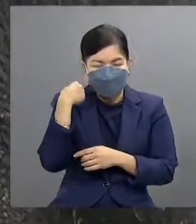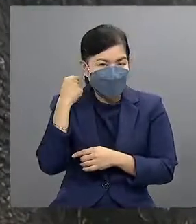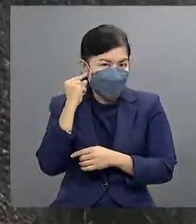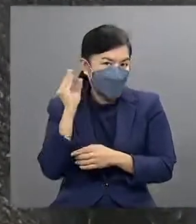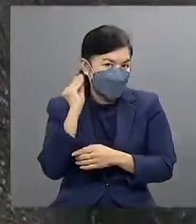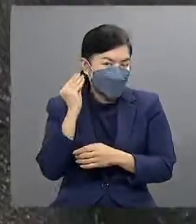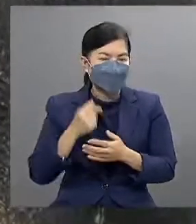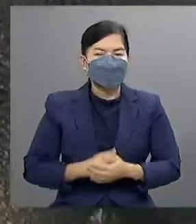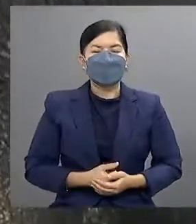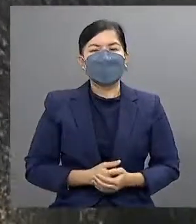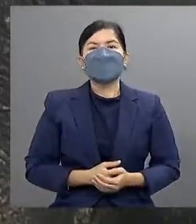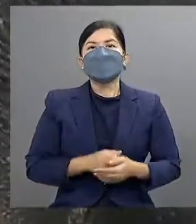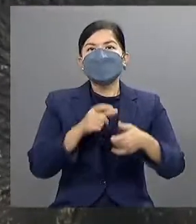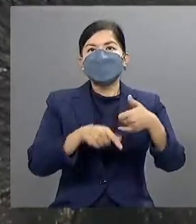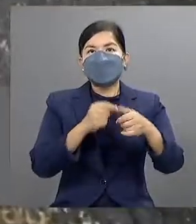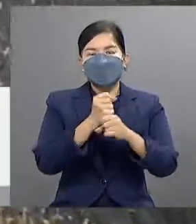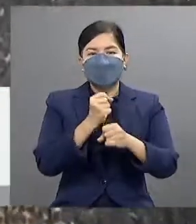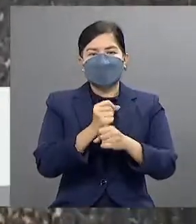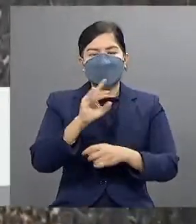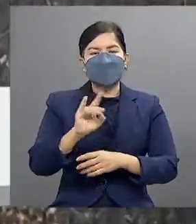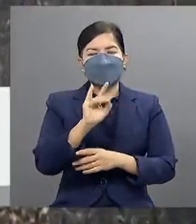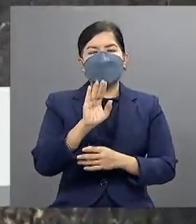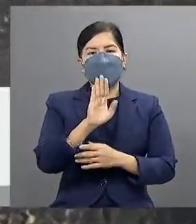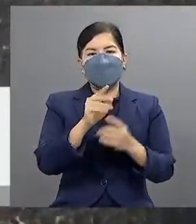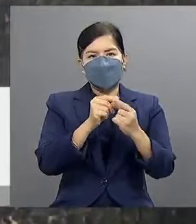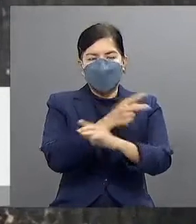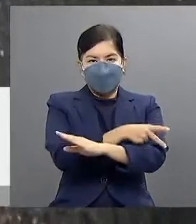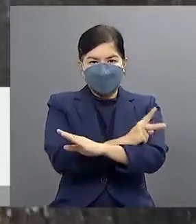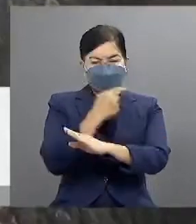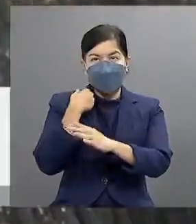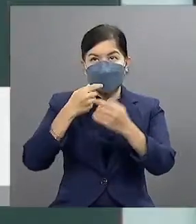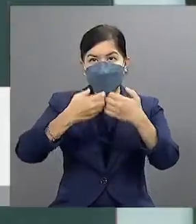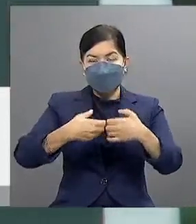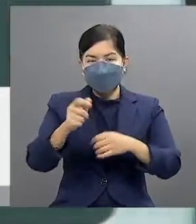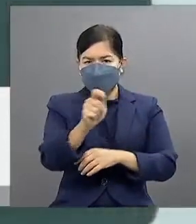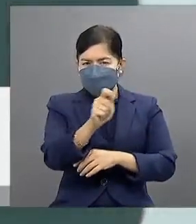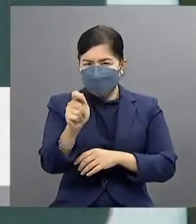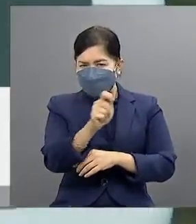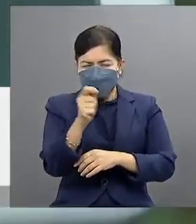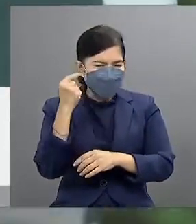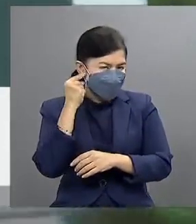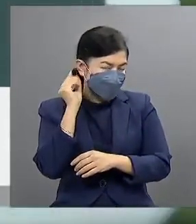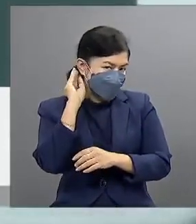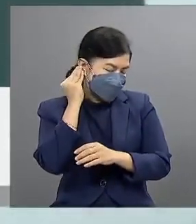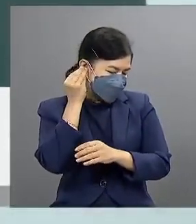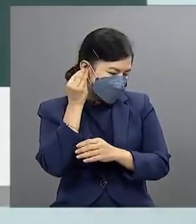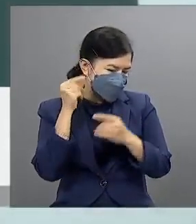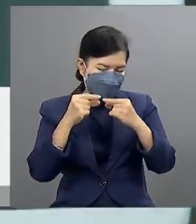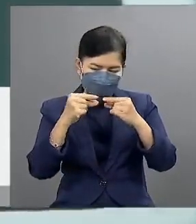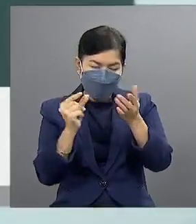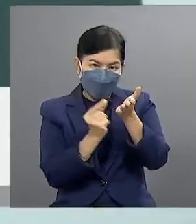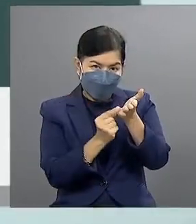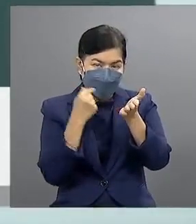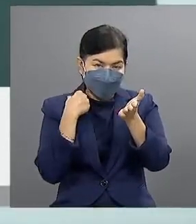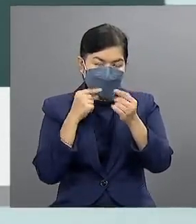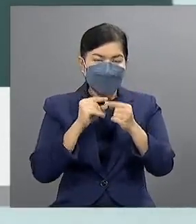เจ้าหน้าที่ปศุสัตว์จังหวัดภูเก็ตใช้เครื่องมือตรวจสอบรหัสไมโครชิปที่ฝังอยู่หลังหูพังโยช้างเพศเมียอายุ72ปีเ